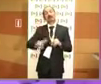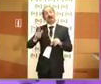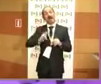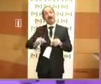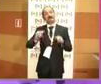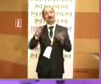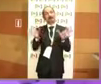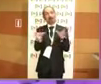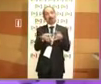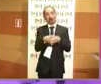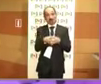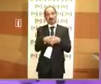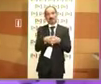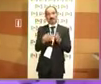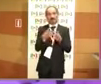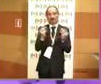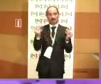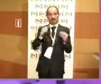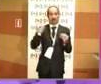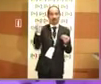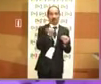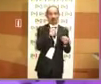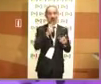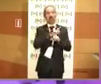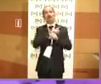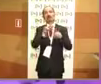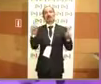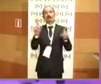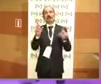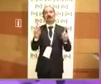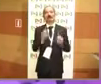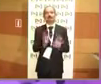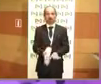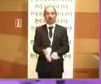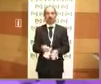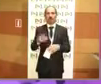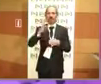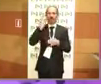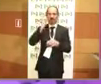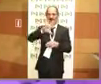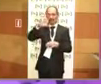comunità. Se non lo facciamo noi, non lo farà nessuno. E vedete,